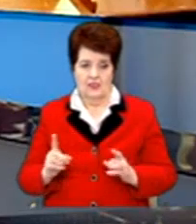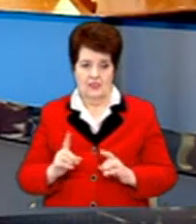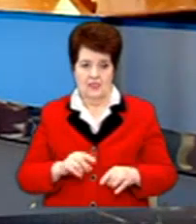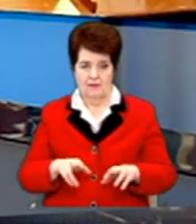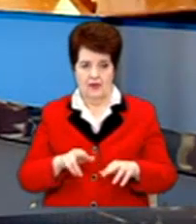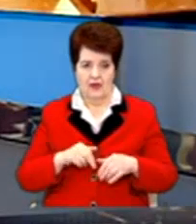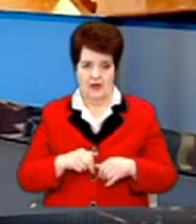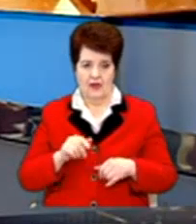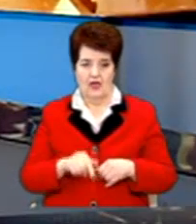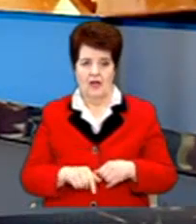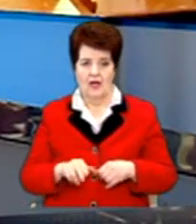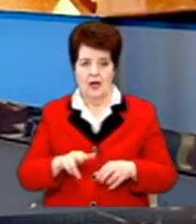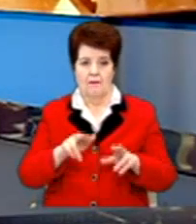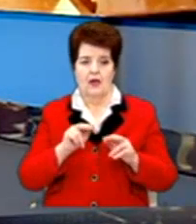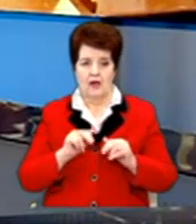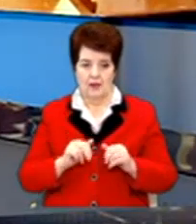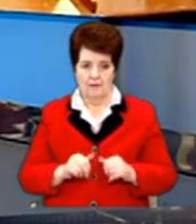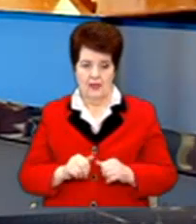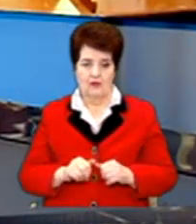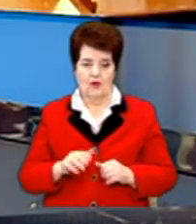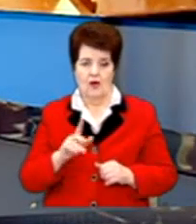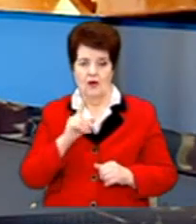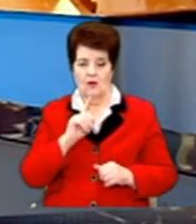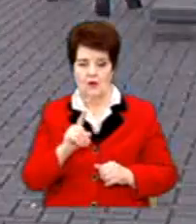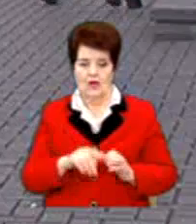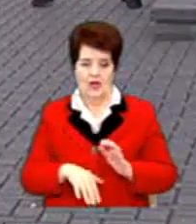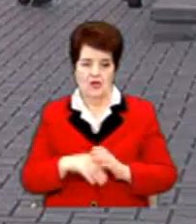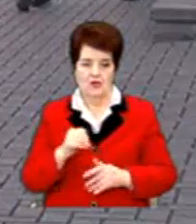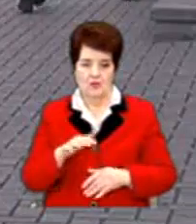ale Parlamentului după vacanța de o lună a aleșilor poporului.